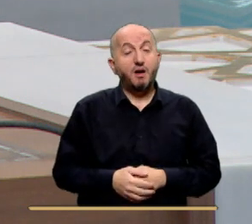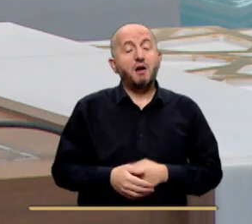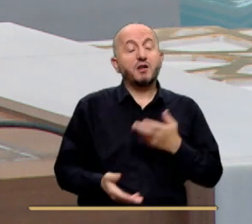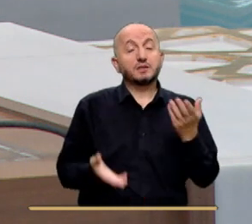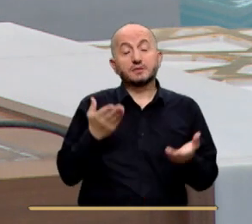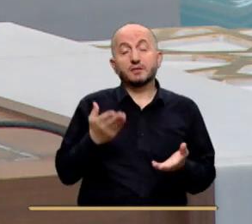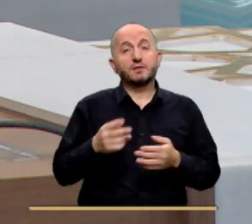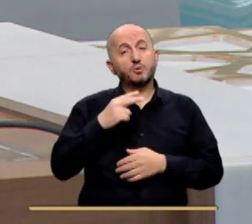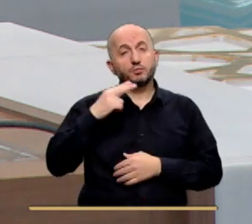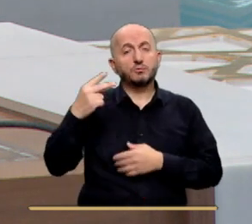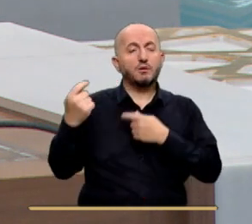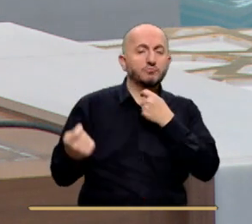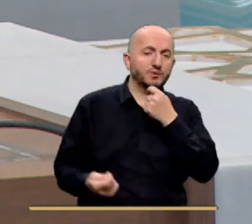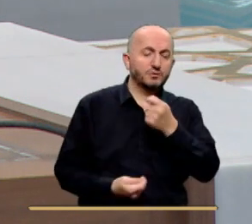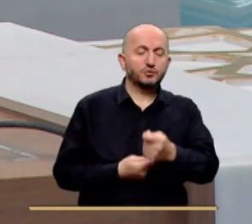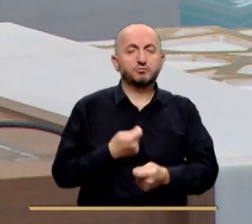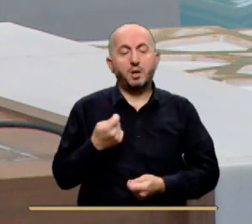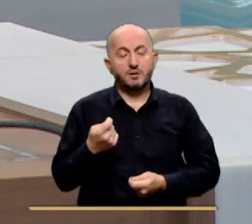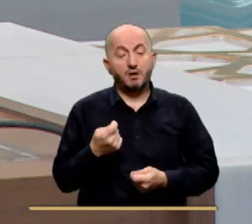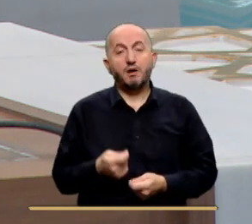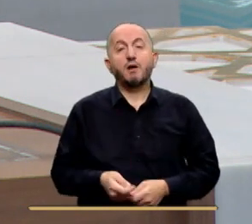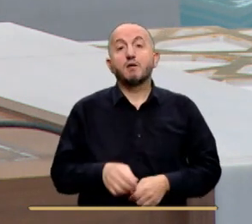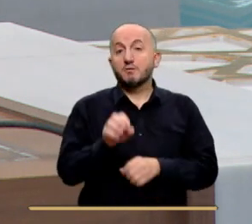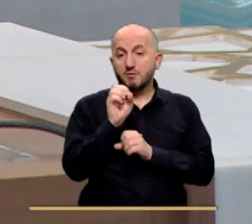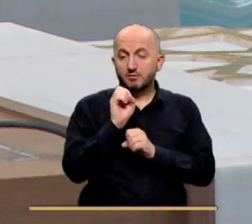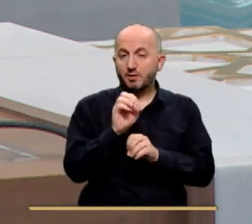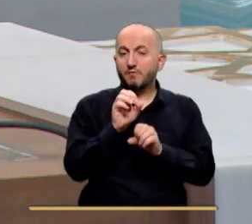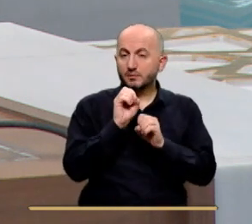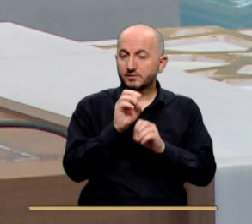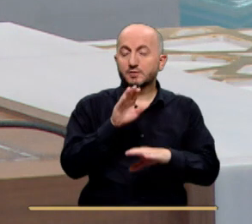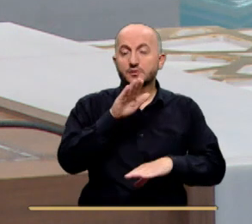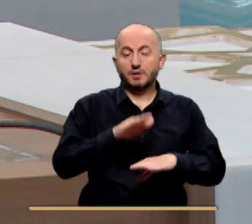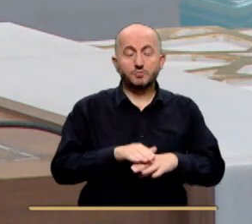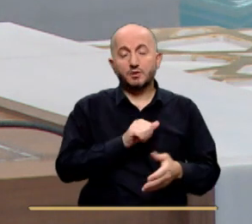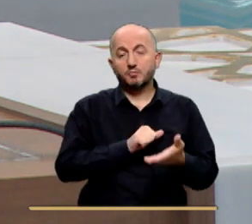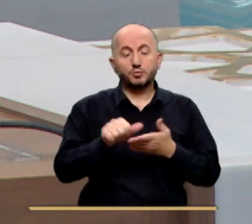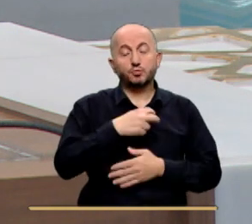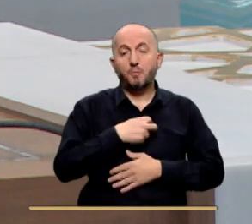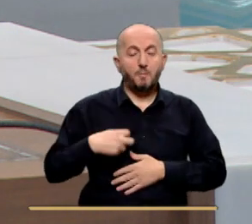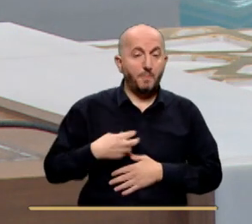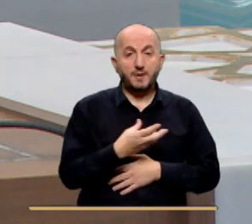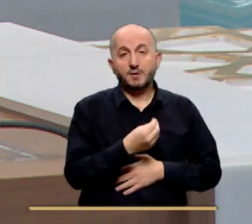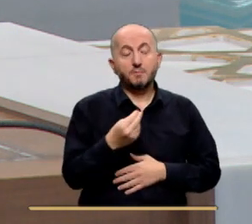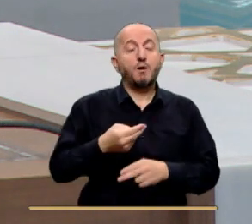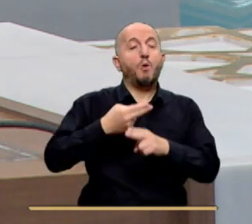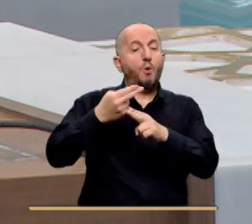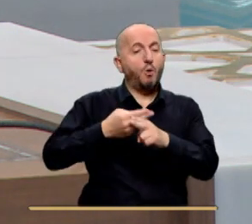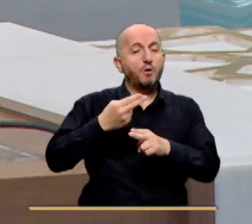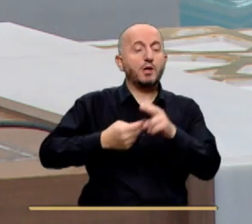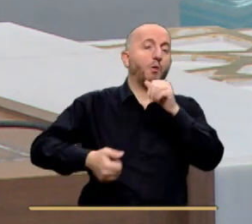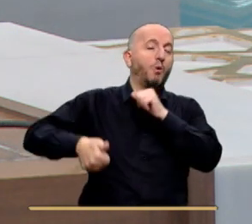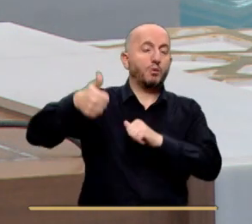ahirete yönelik çalışmaya kılavuzluk yapmışlar bütün peygamberler. Yani örneklik yapmışlar,